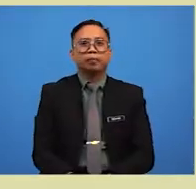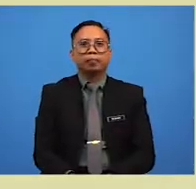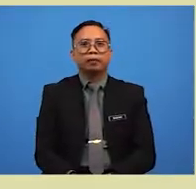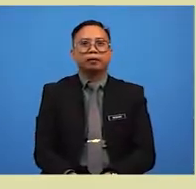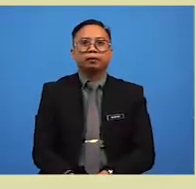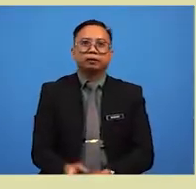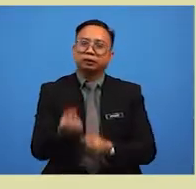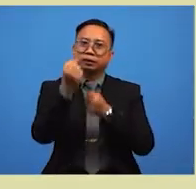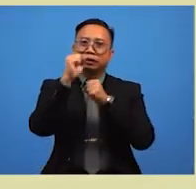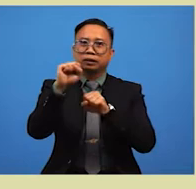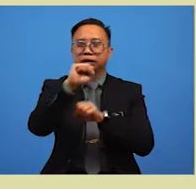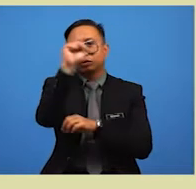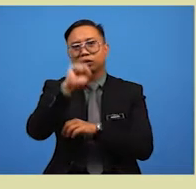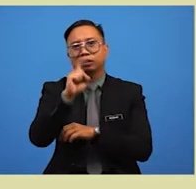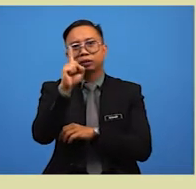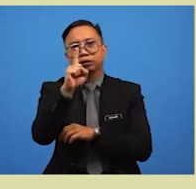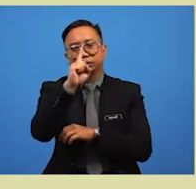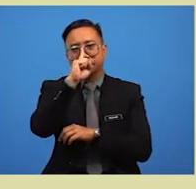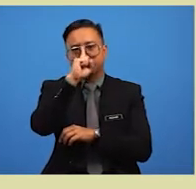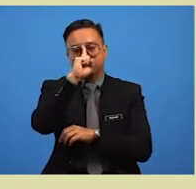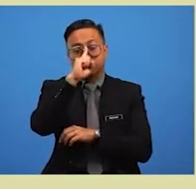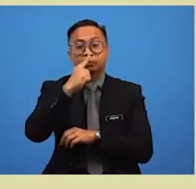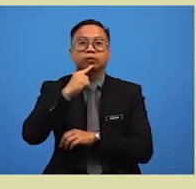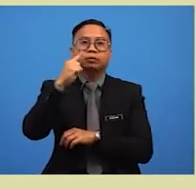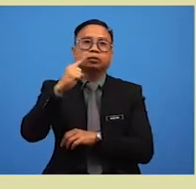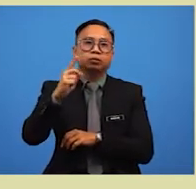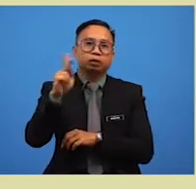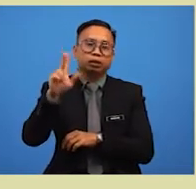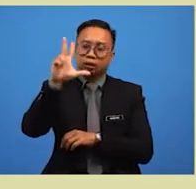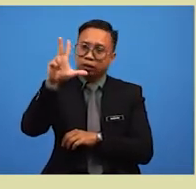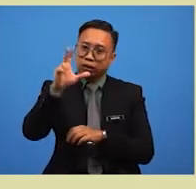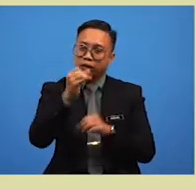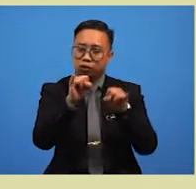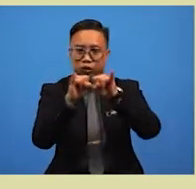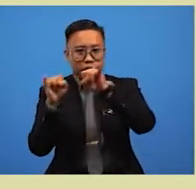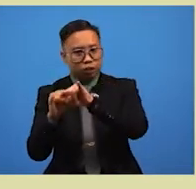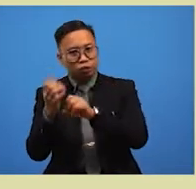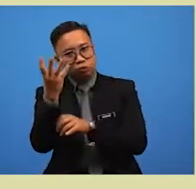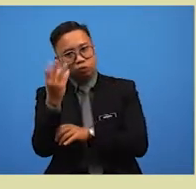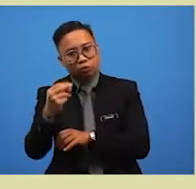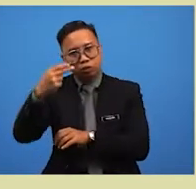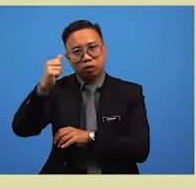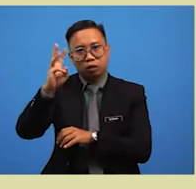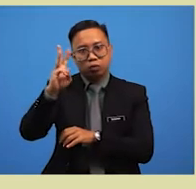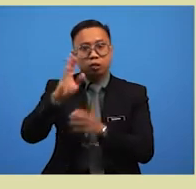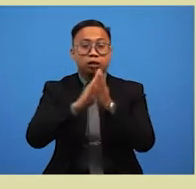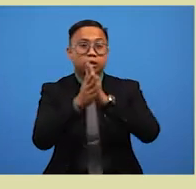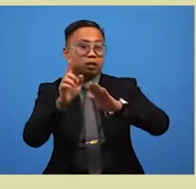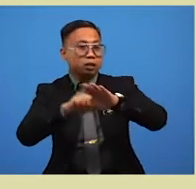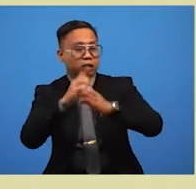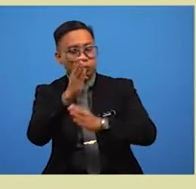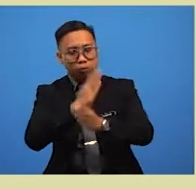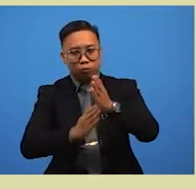Bersedia? Soalan 1. Sebutkan 3 jenis luluh hawa yang berlaku di bumi kita. 1